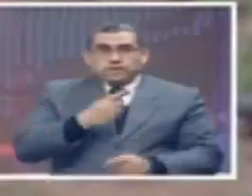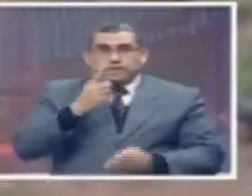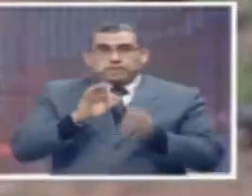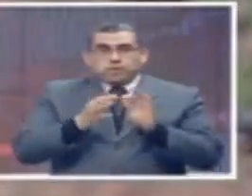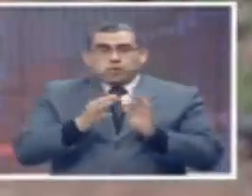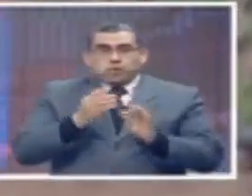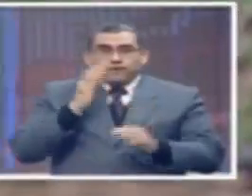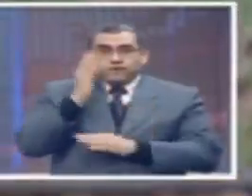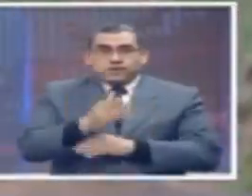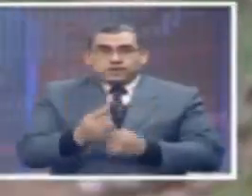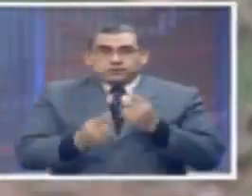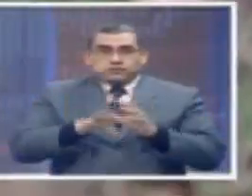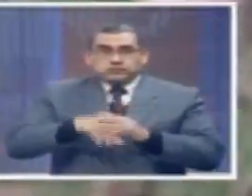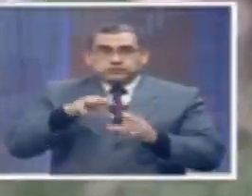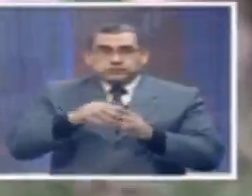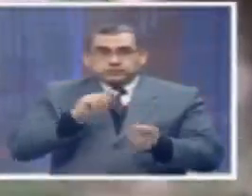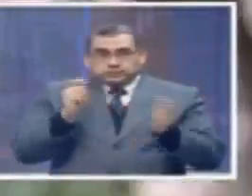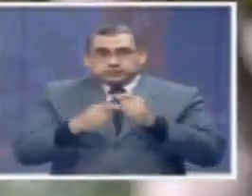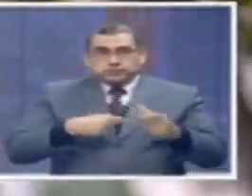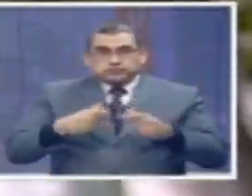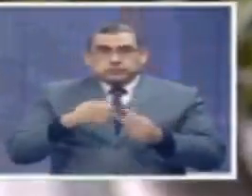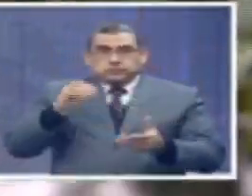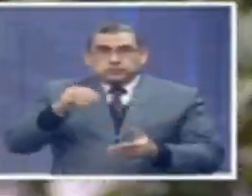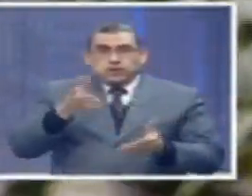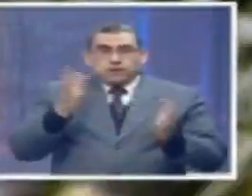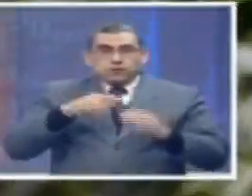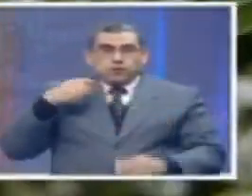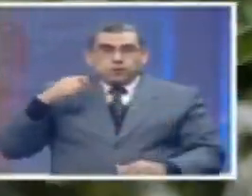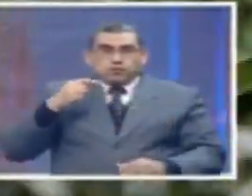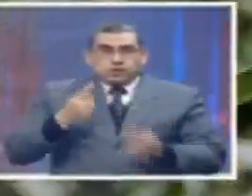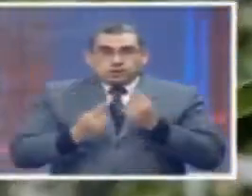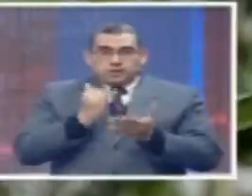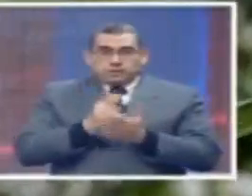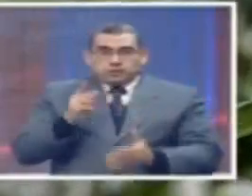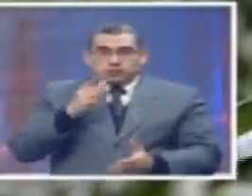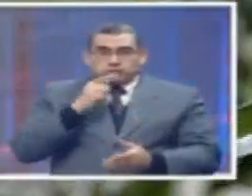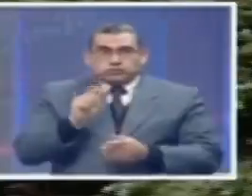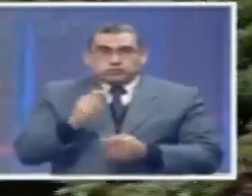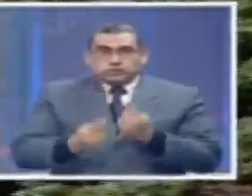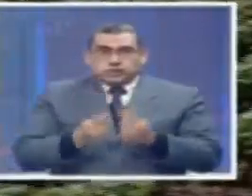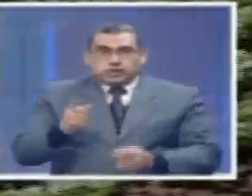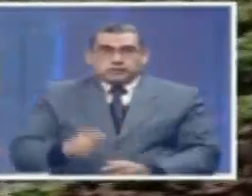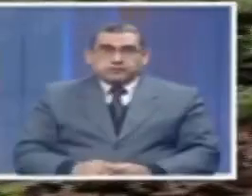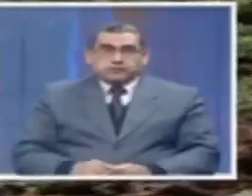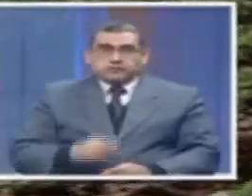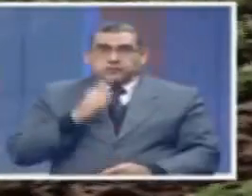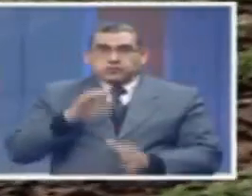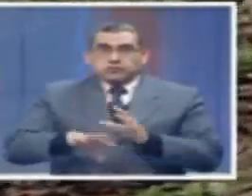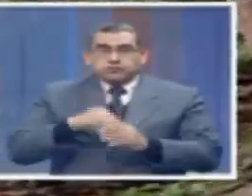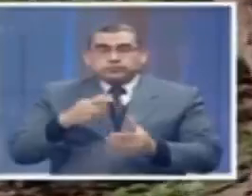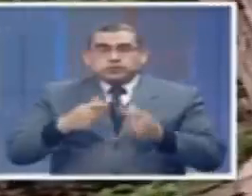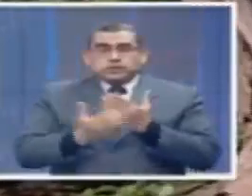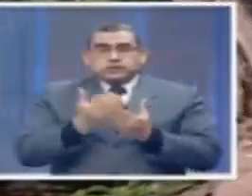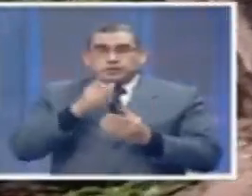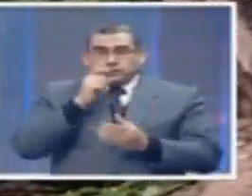فدان تتولى عملية تحديث الري فيها وزارة الزراعة والري. استخدام الطرق الحديثة